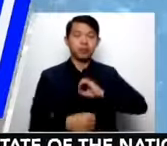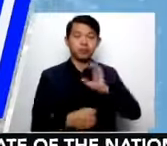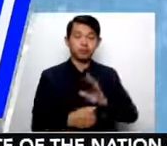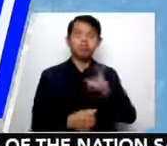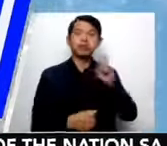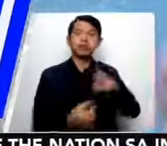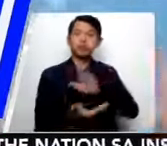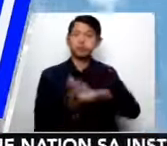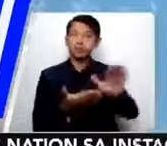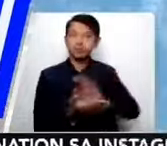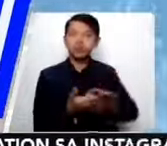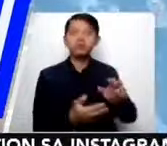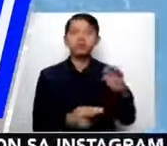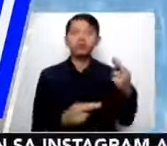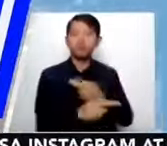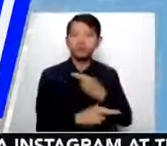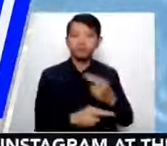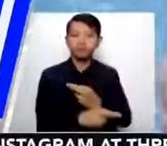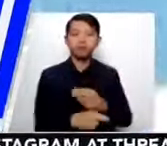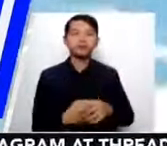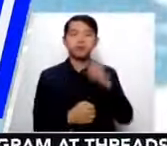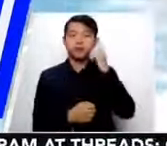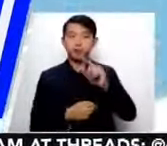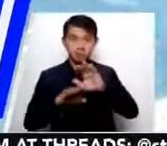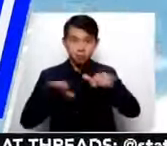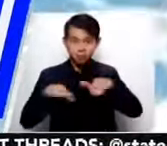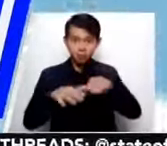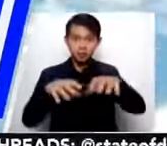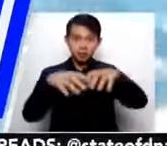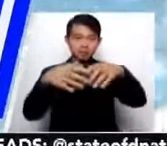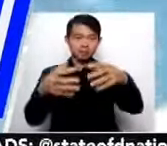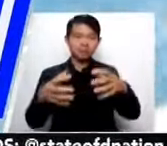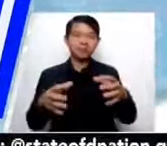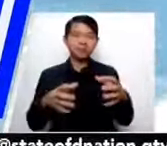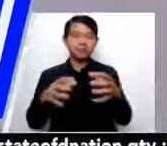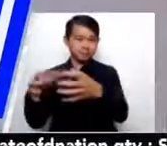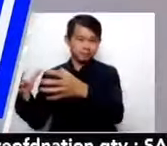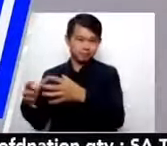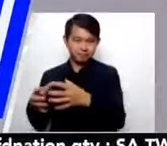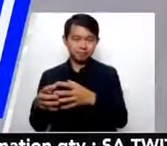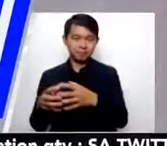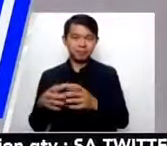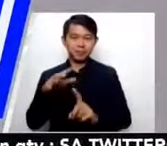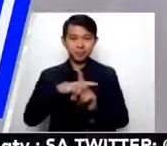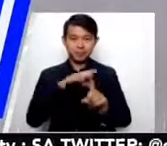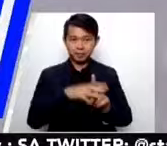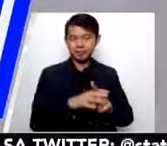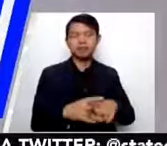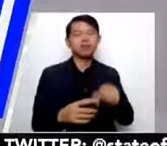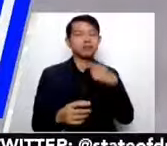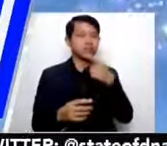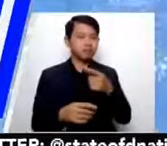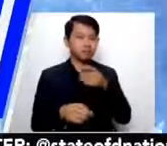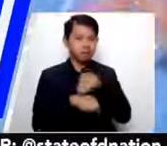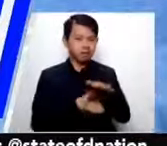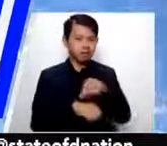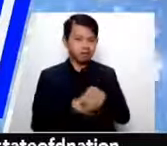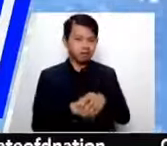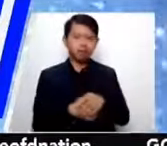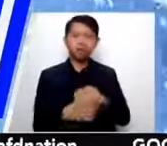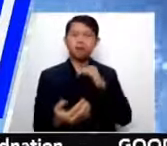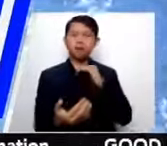naman na nagsulputang parang mga kab sabi ng mga eksperto iwasan daw ang pagsasama ng